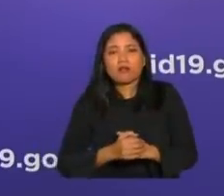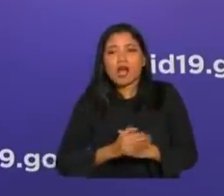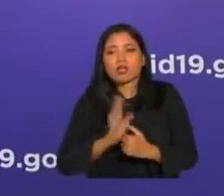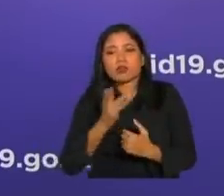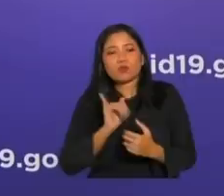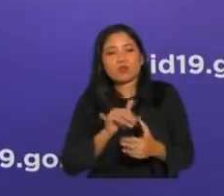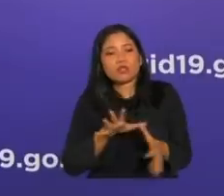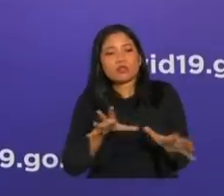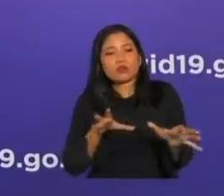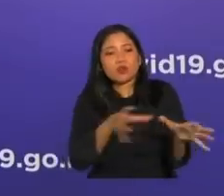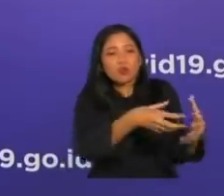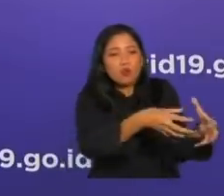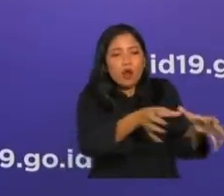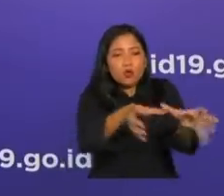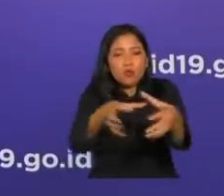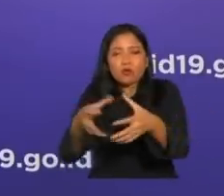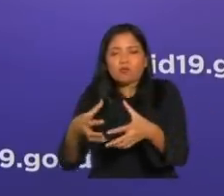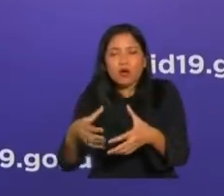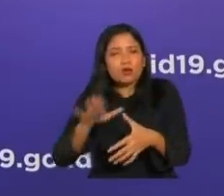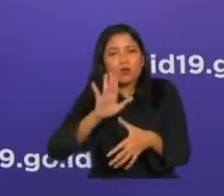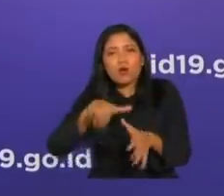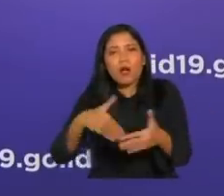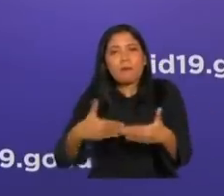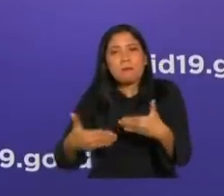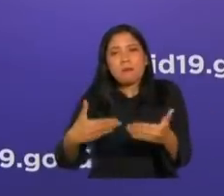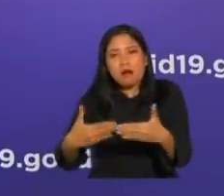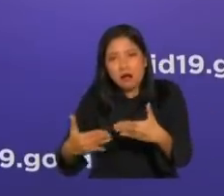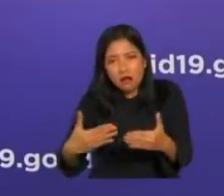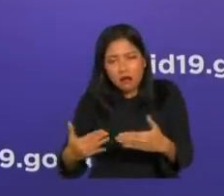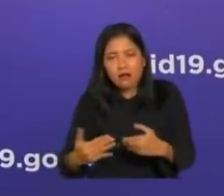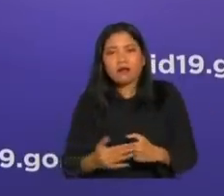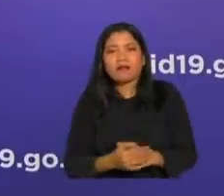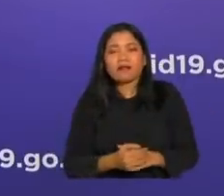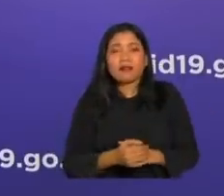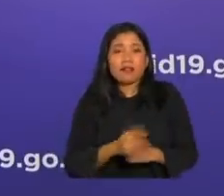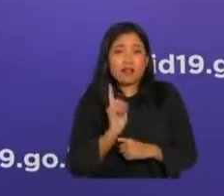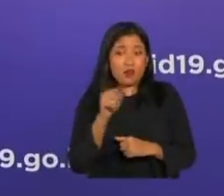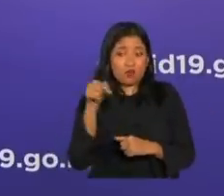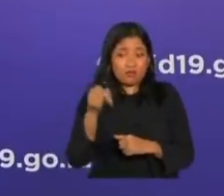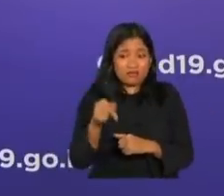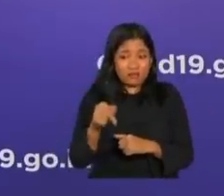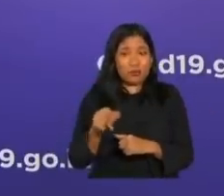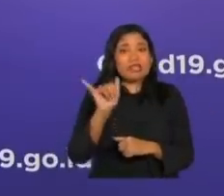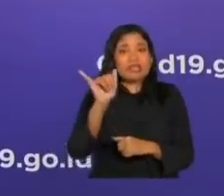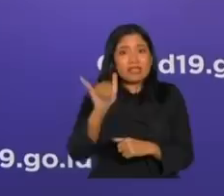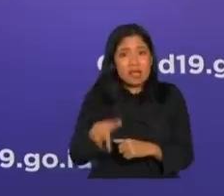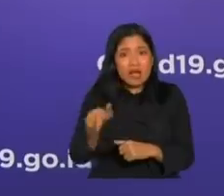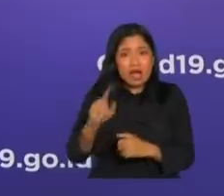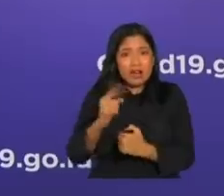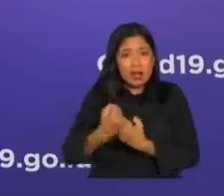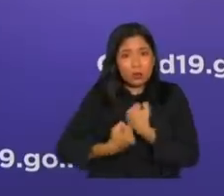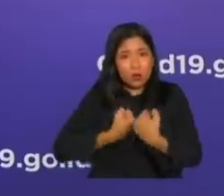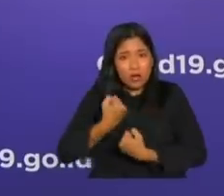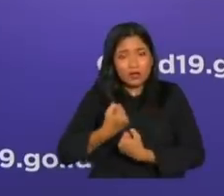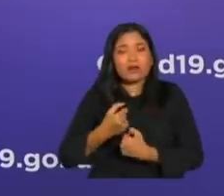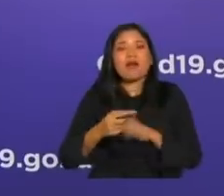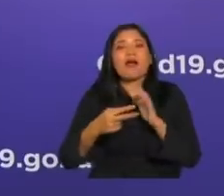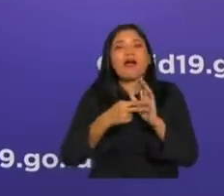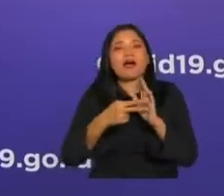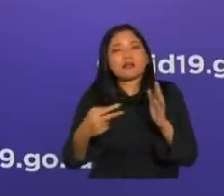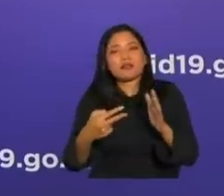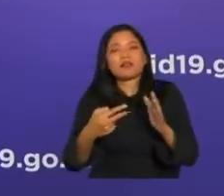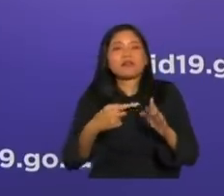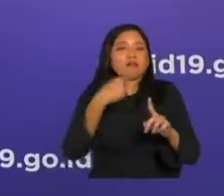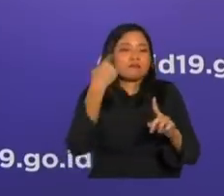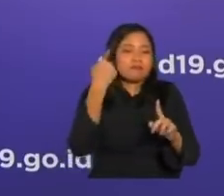kerumunan kalau ini yang dilakukan maka penularan akan semakin banyak Hai kasus